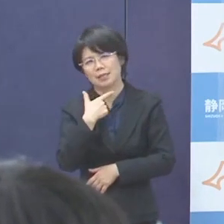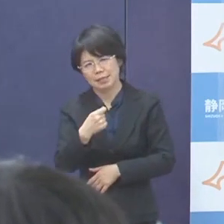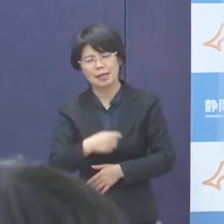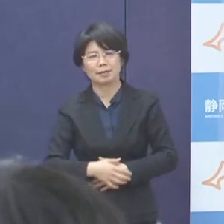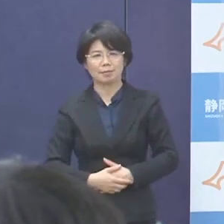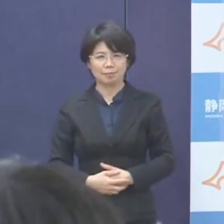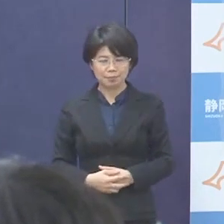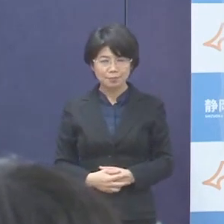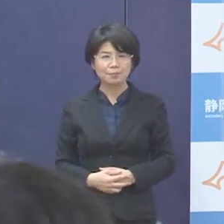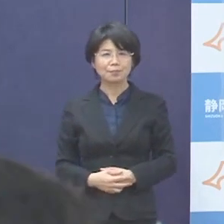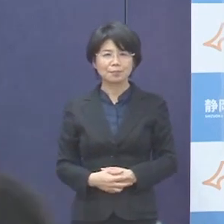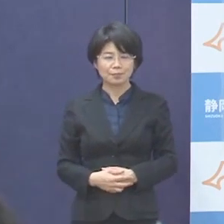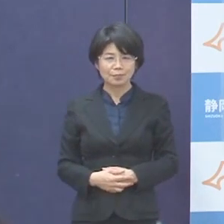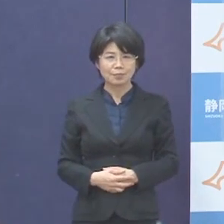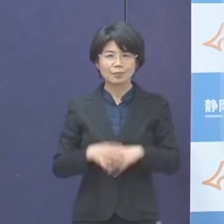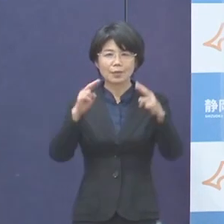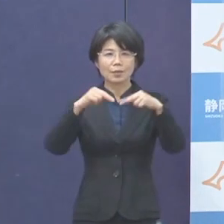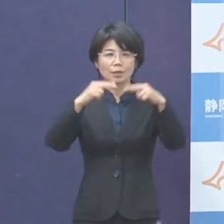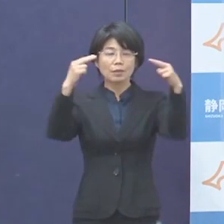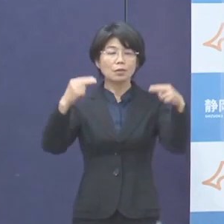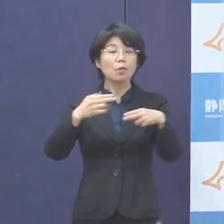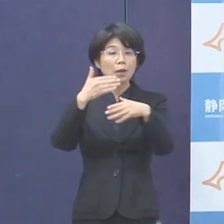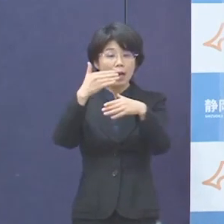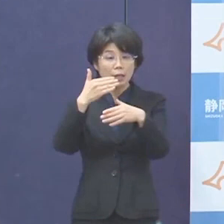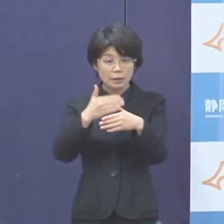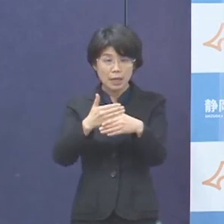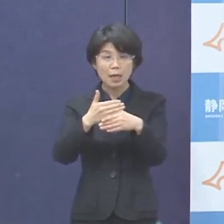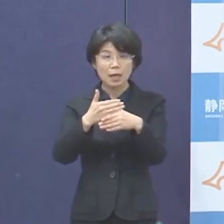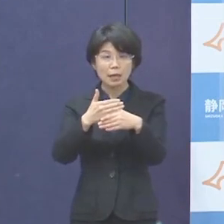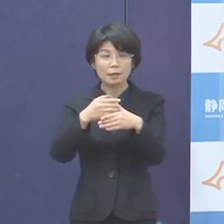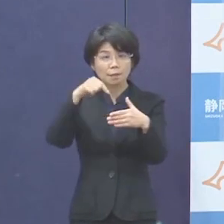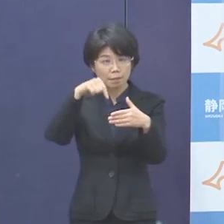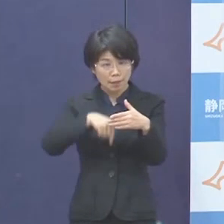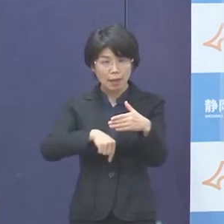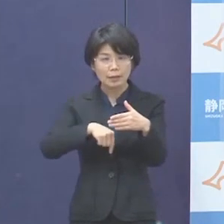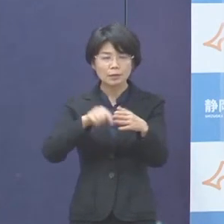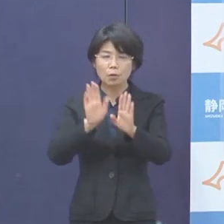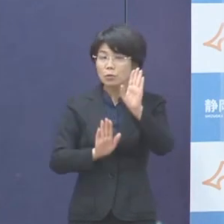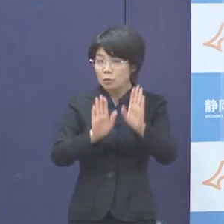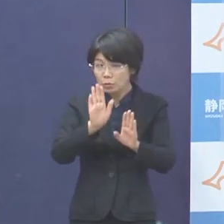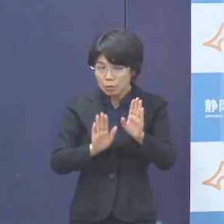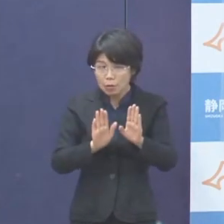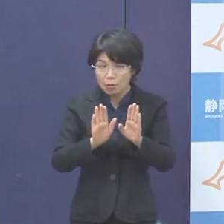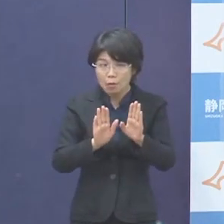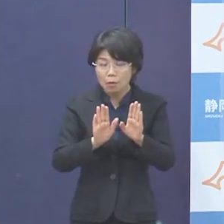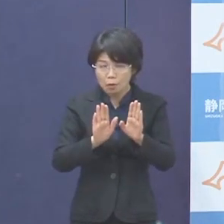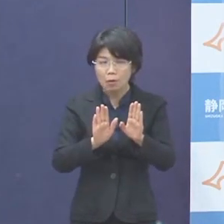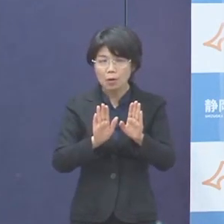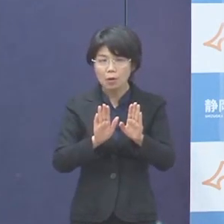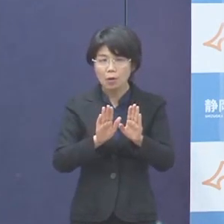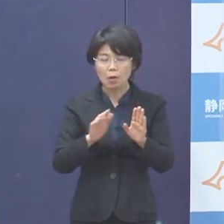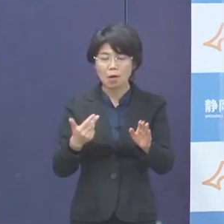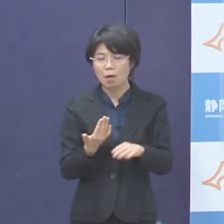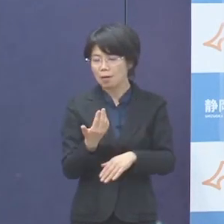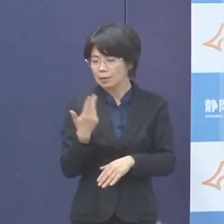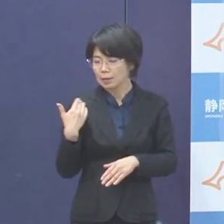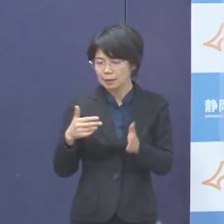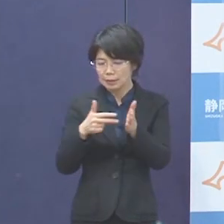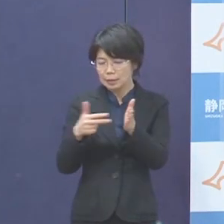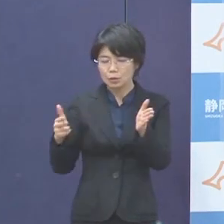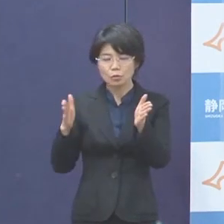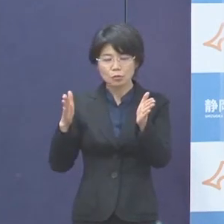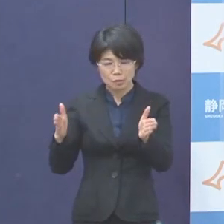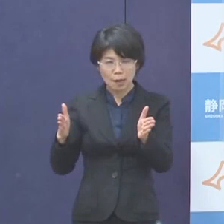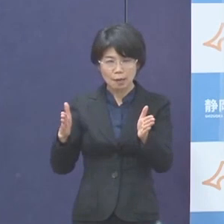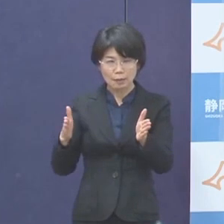ます。静岡県、数字で申しますと、本県の感染状況は直近1週間の人口10万人あた